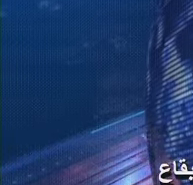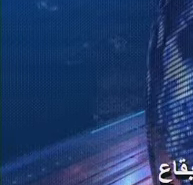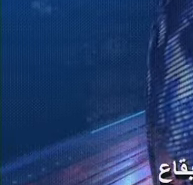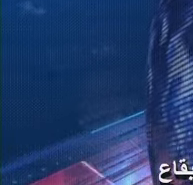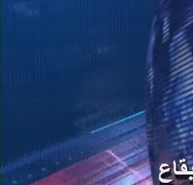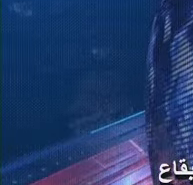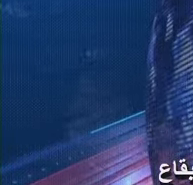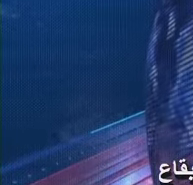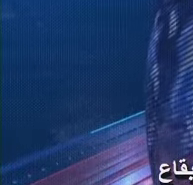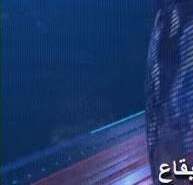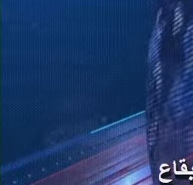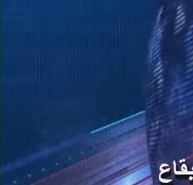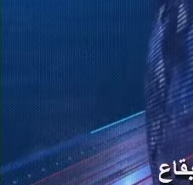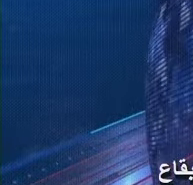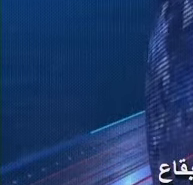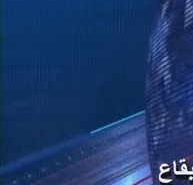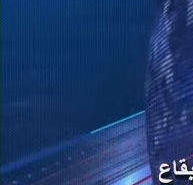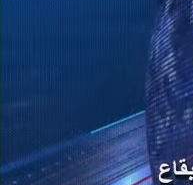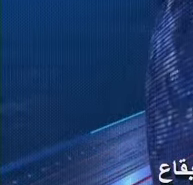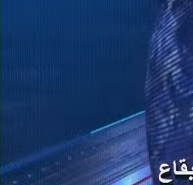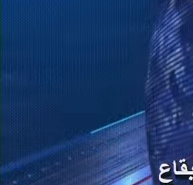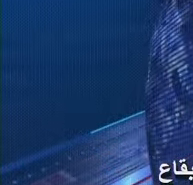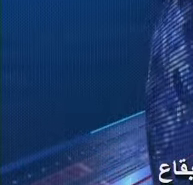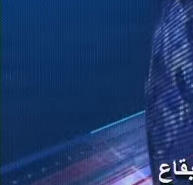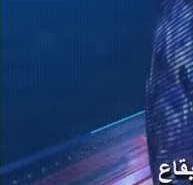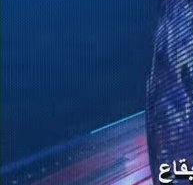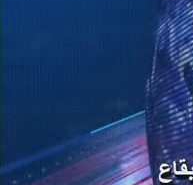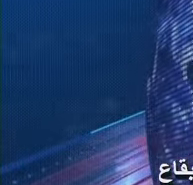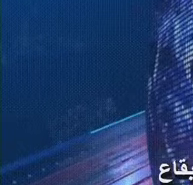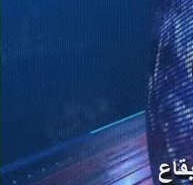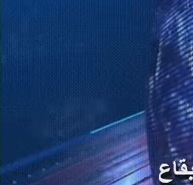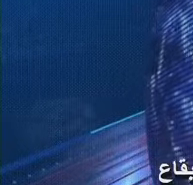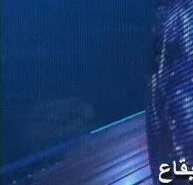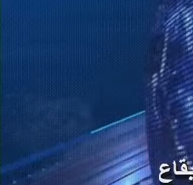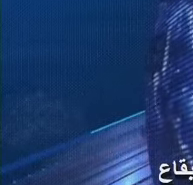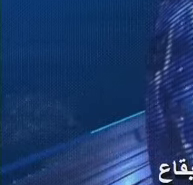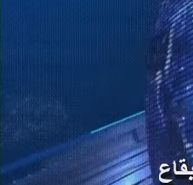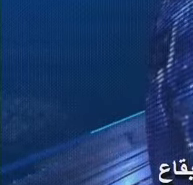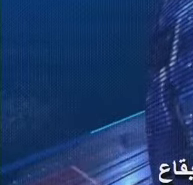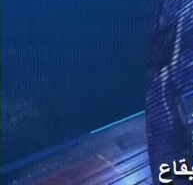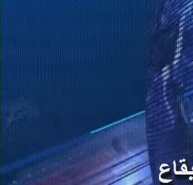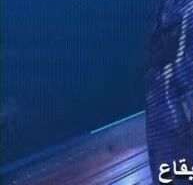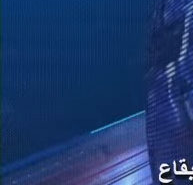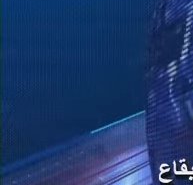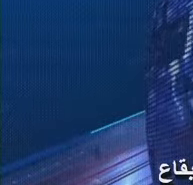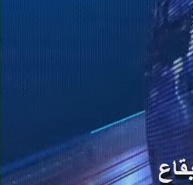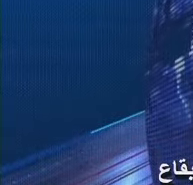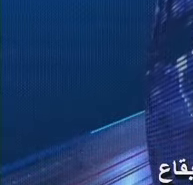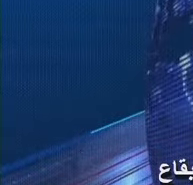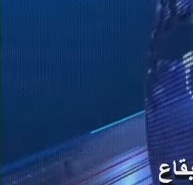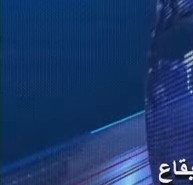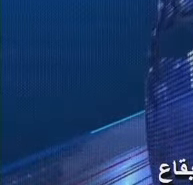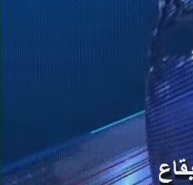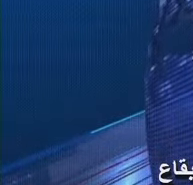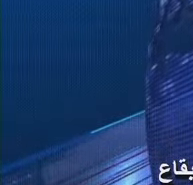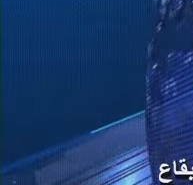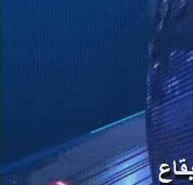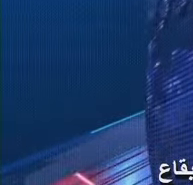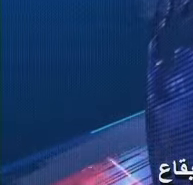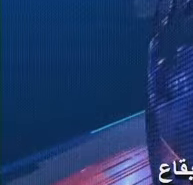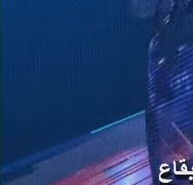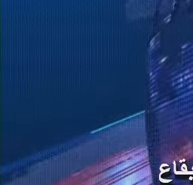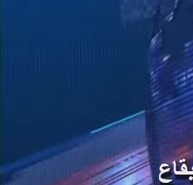ب المنطقه بثلاثه غارات بقرب من حجز جيش اللبناني وحسب مصادر عسكريه افادت بان هناك